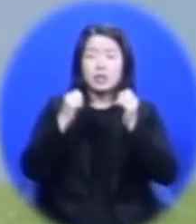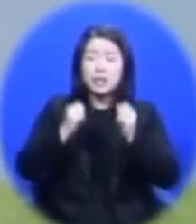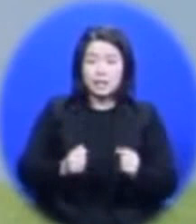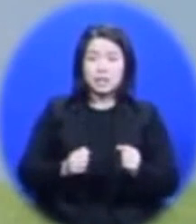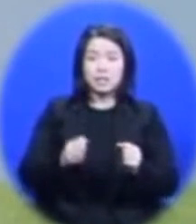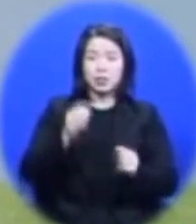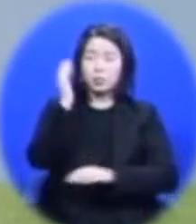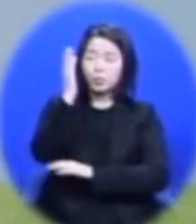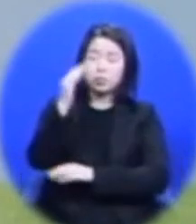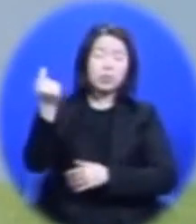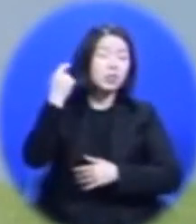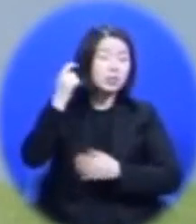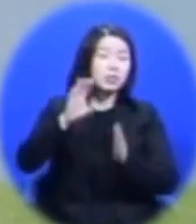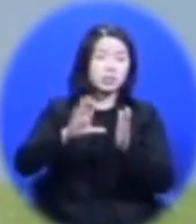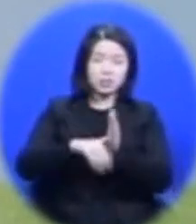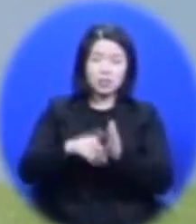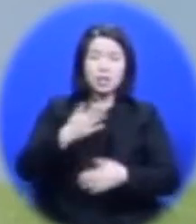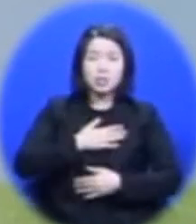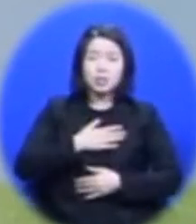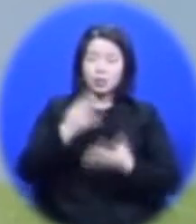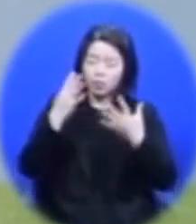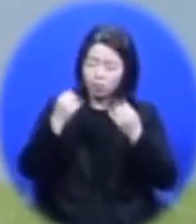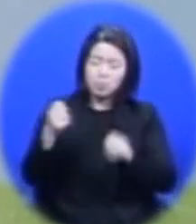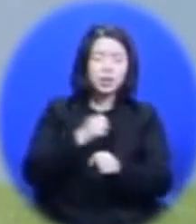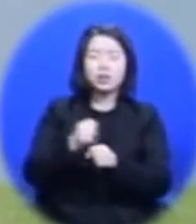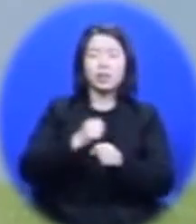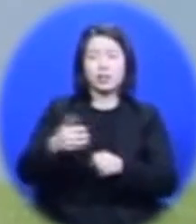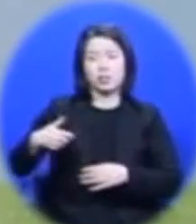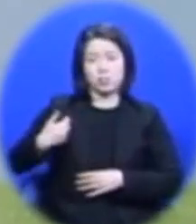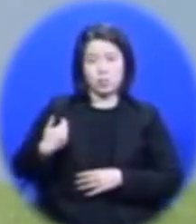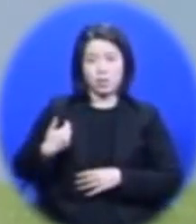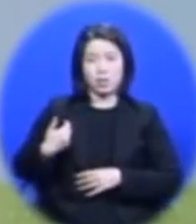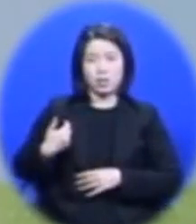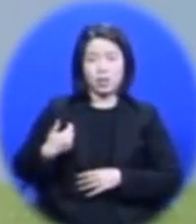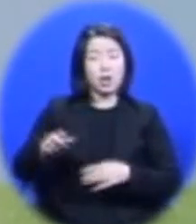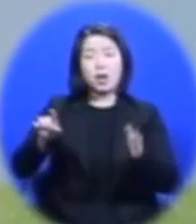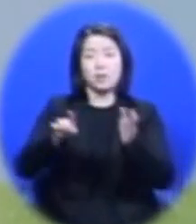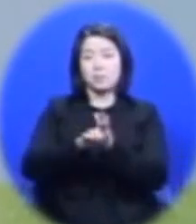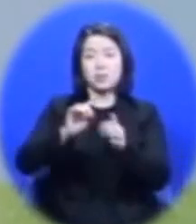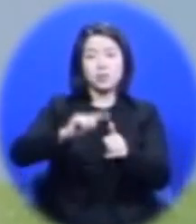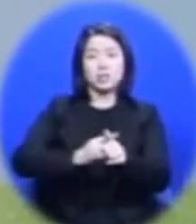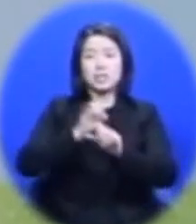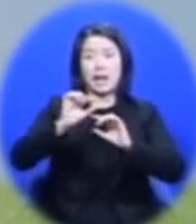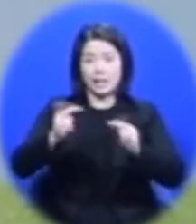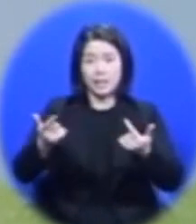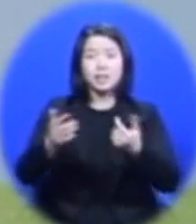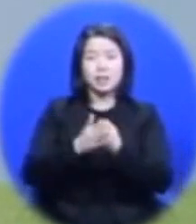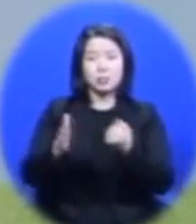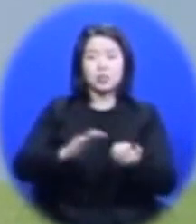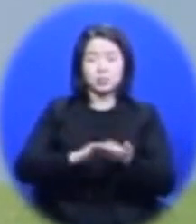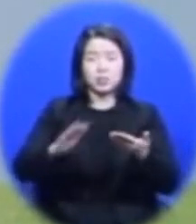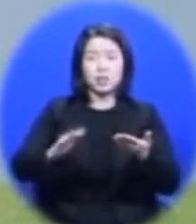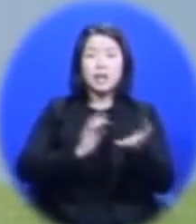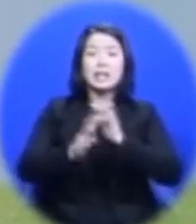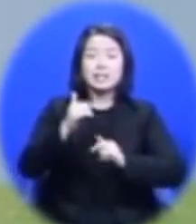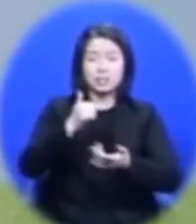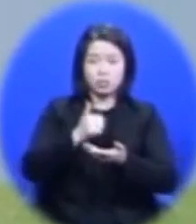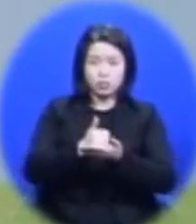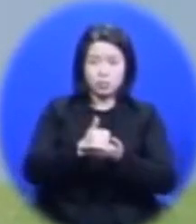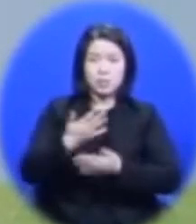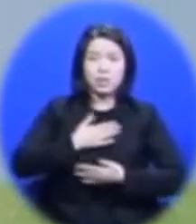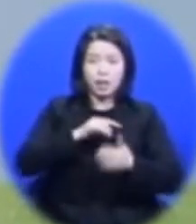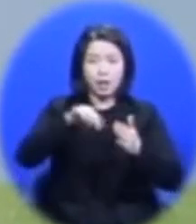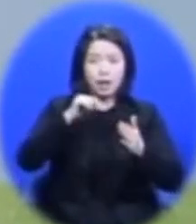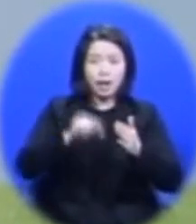때 저는 얼마나 당황했는지 몰라요. 믿어지지 않았기 때문에. 예수님이 내